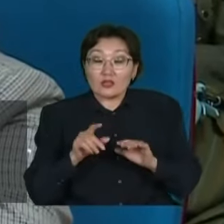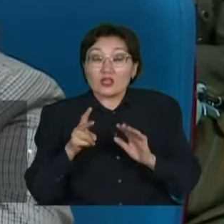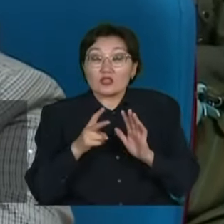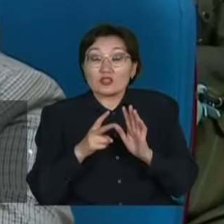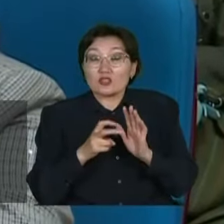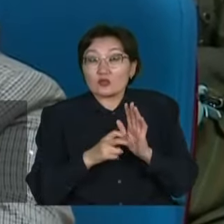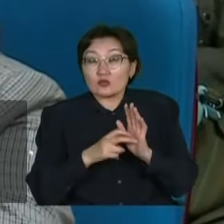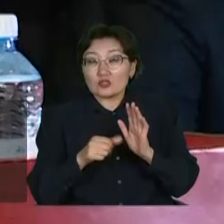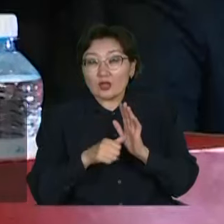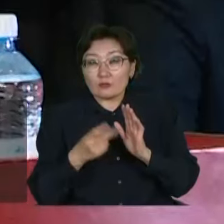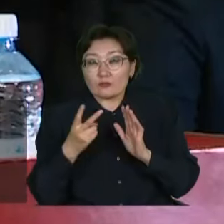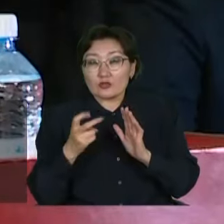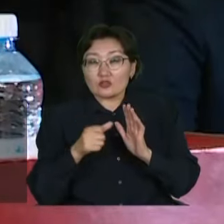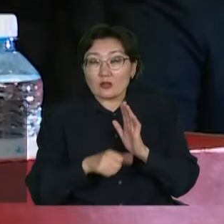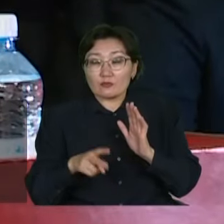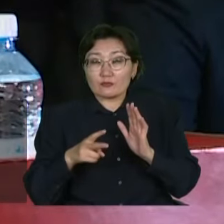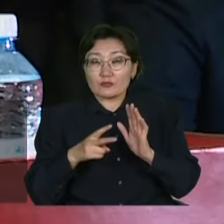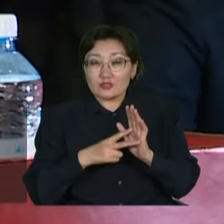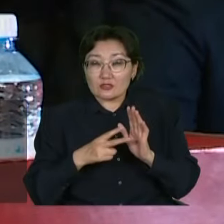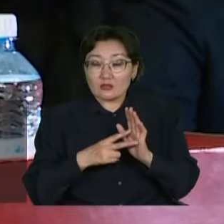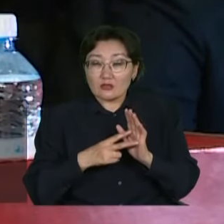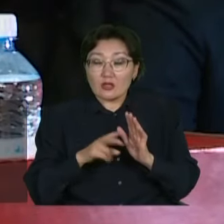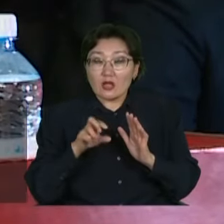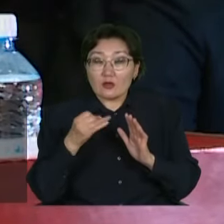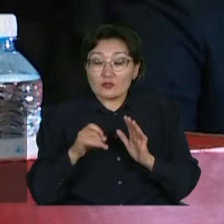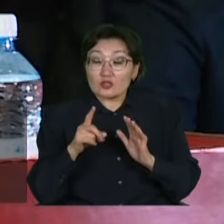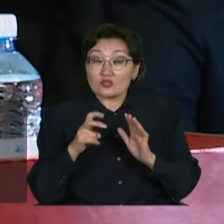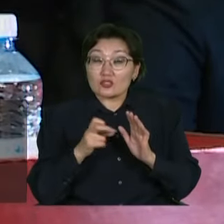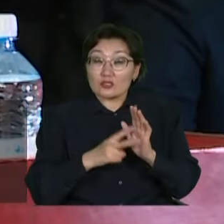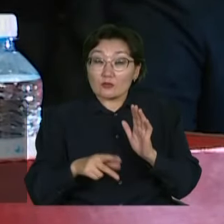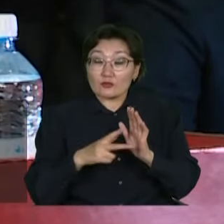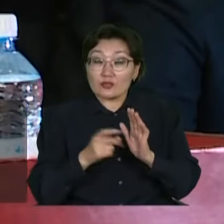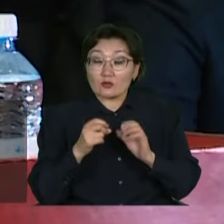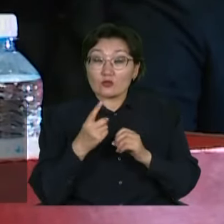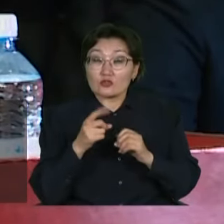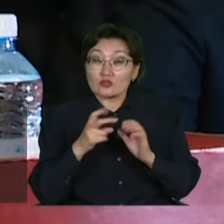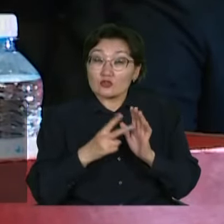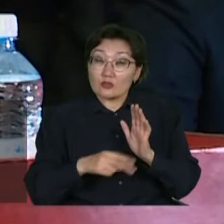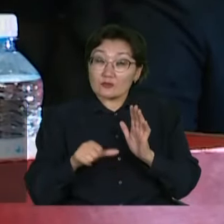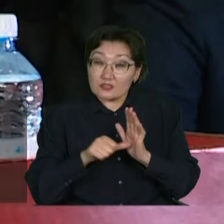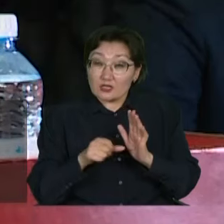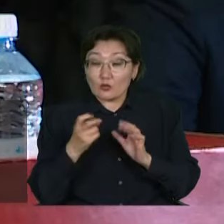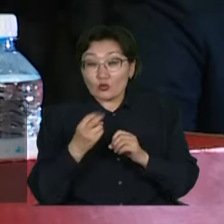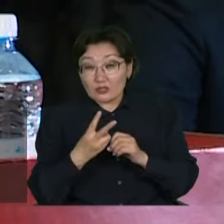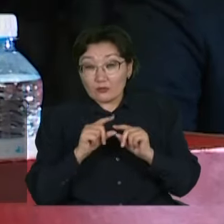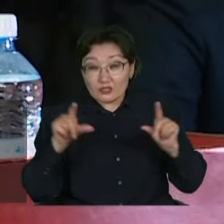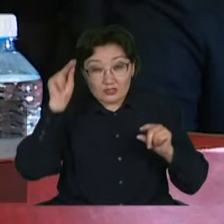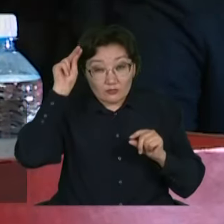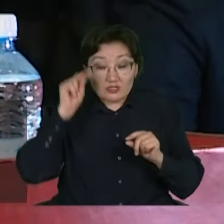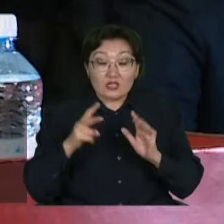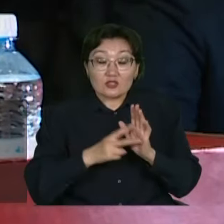197, 179, 145, бай мектебі 278, 11, 176, 15, 12 мектеп